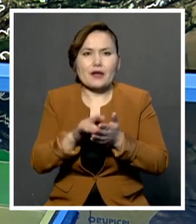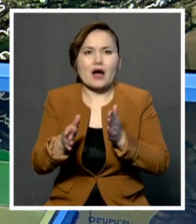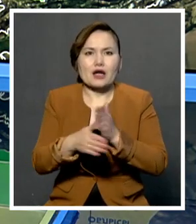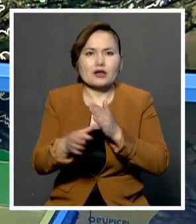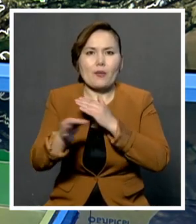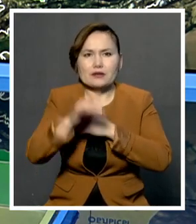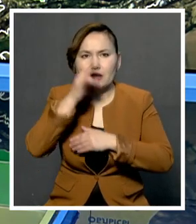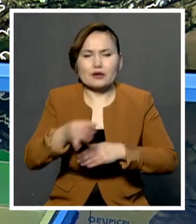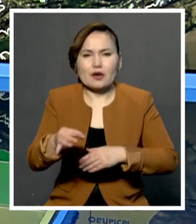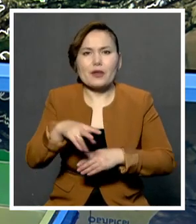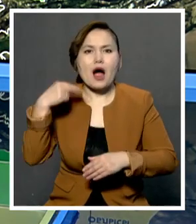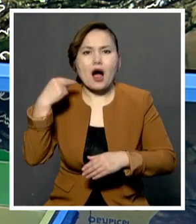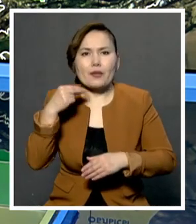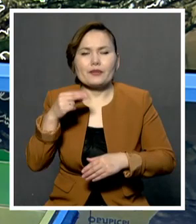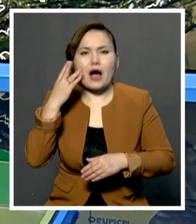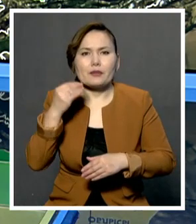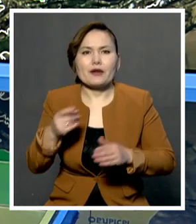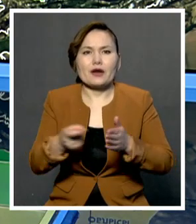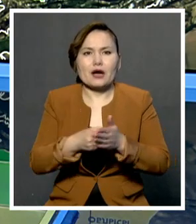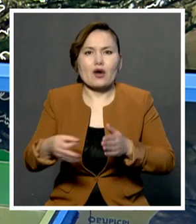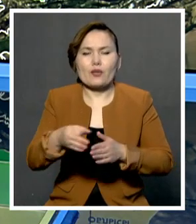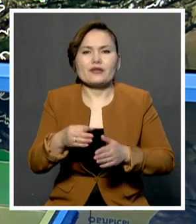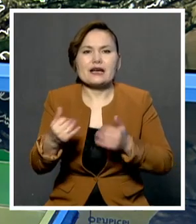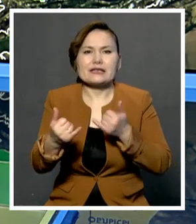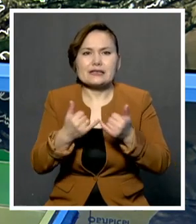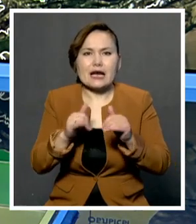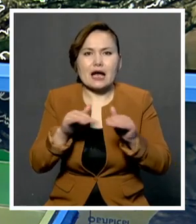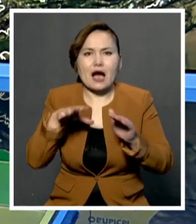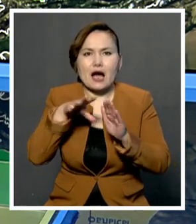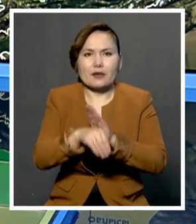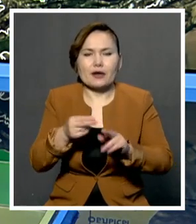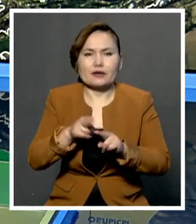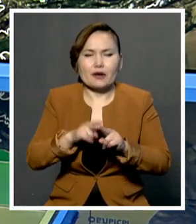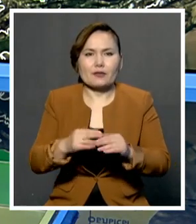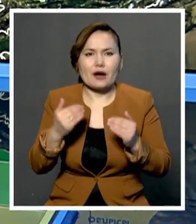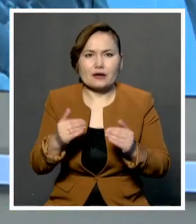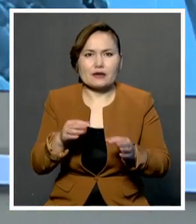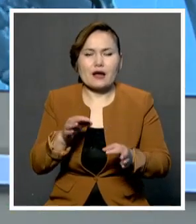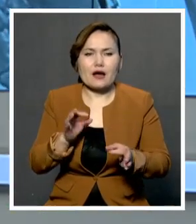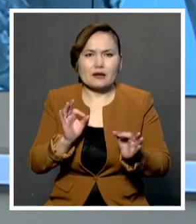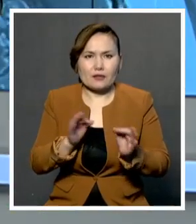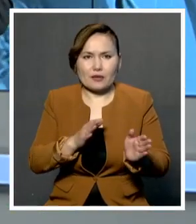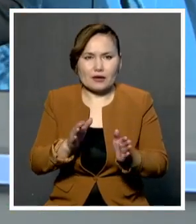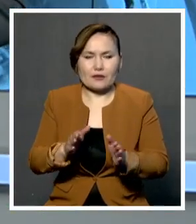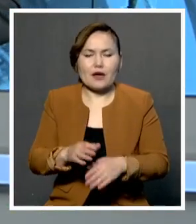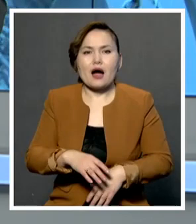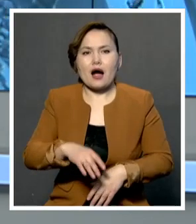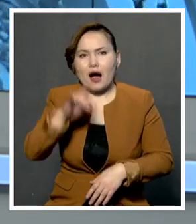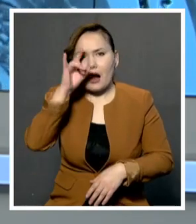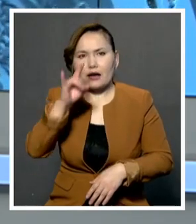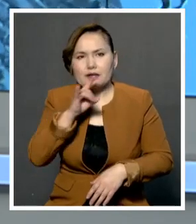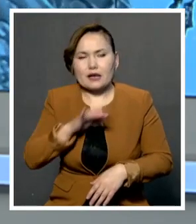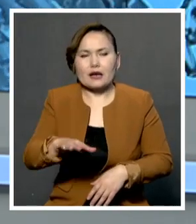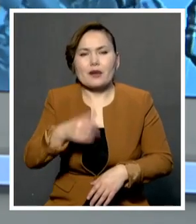облыстары. Ал Ақтөбе, Алматы және Қарағанды облыстары сары аймақта, қалған өңірлерде жағдай тұрақты. Дегенмен, кеше